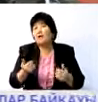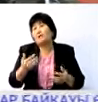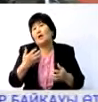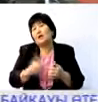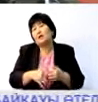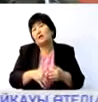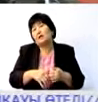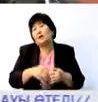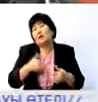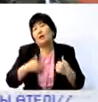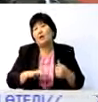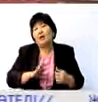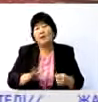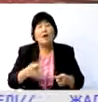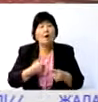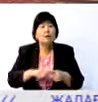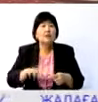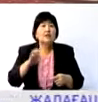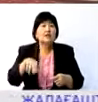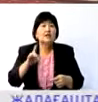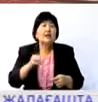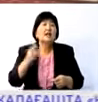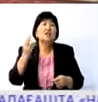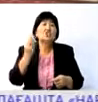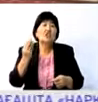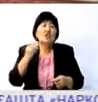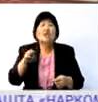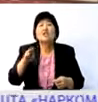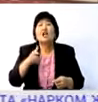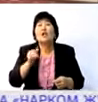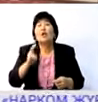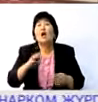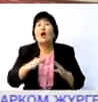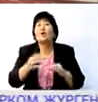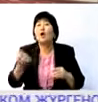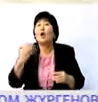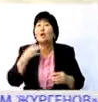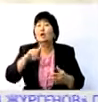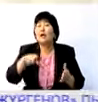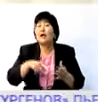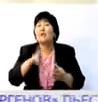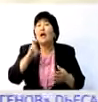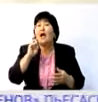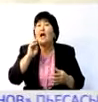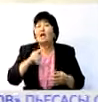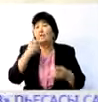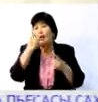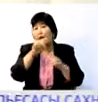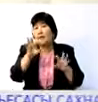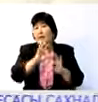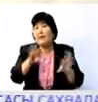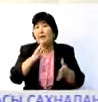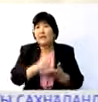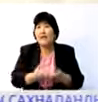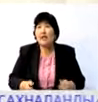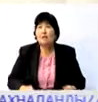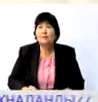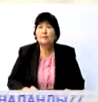пен баяулық бар. Бұл жолы Сырдария, Шиелі, Жаңақорған аудандары мен Қызылорда қаласының әкімдері хабарлама жасады.